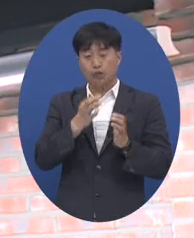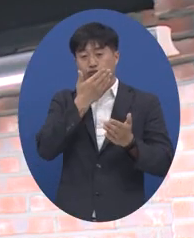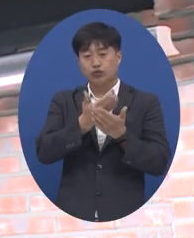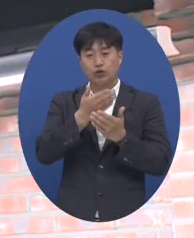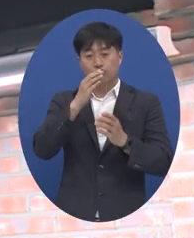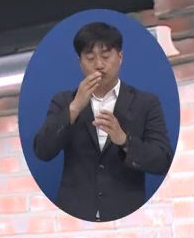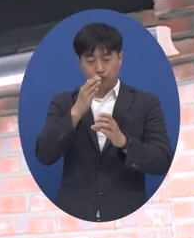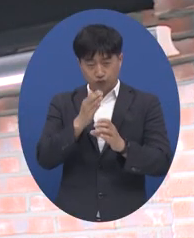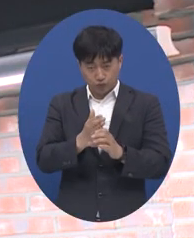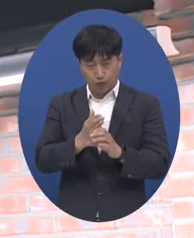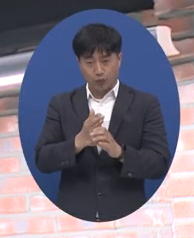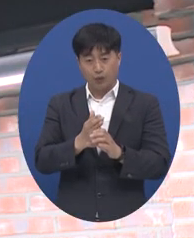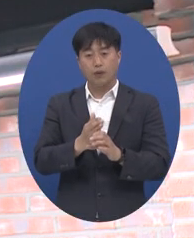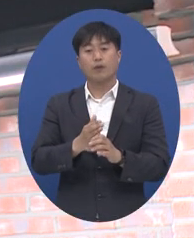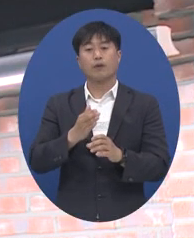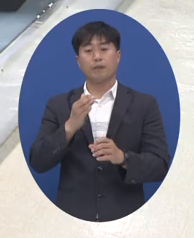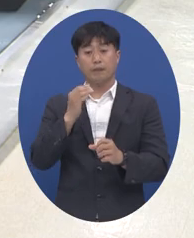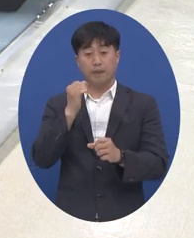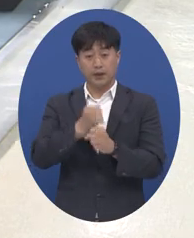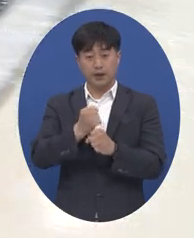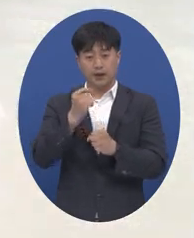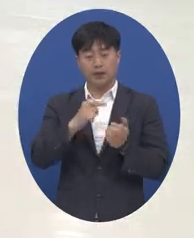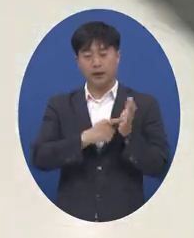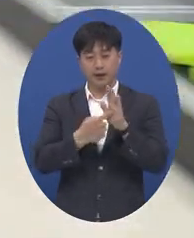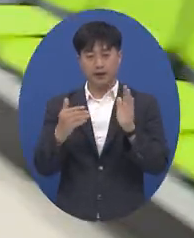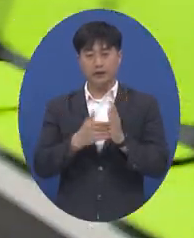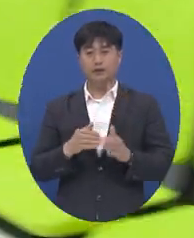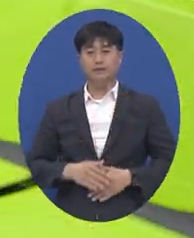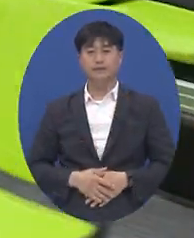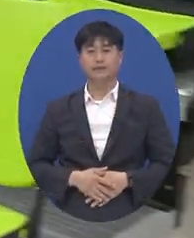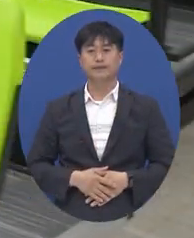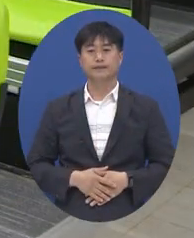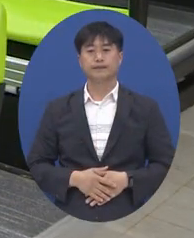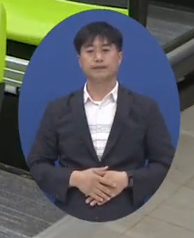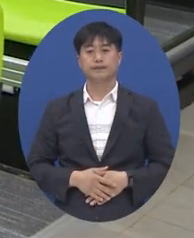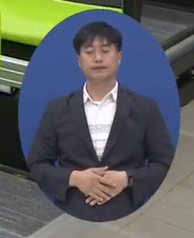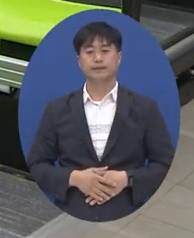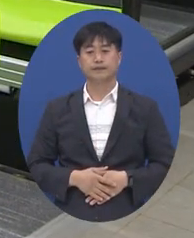도시로 만들겠다 고 밝혔습니다 경기 줄 tv 김태 입니다